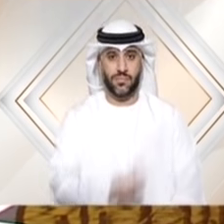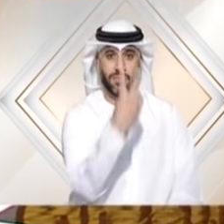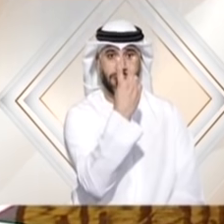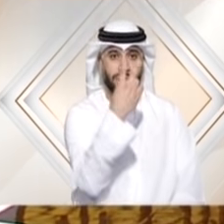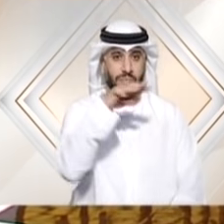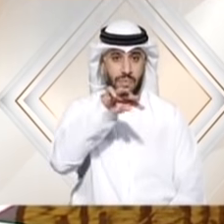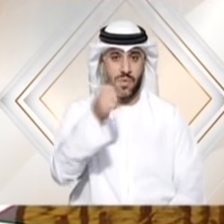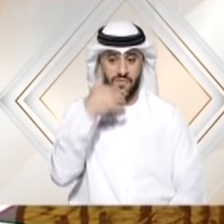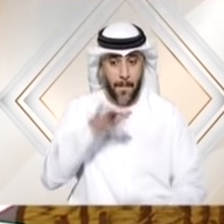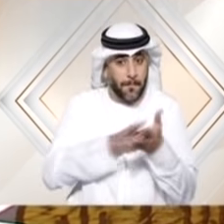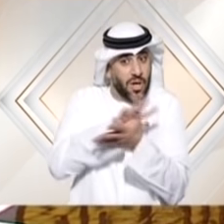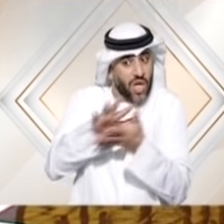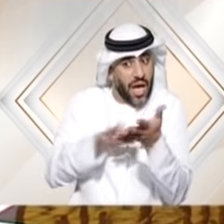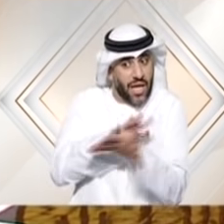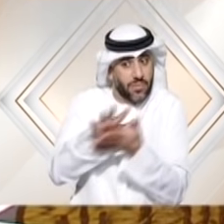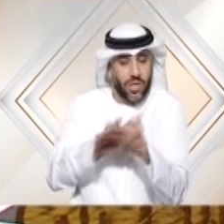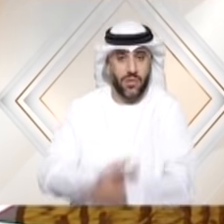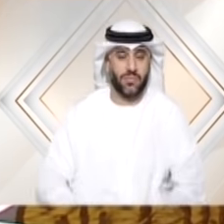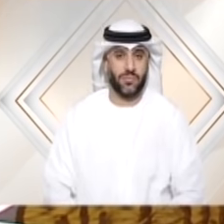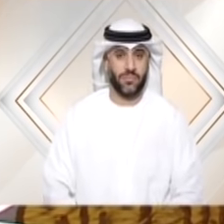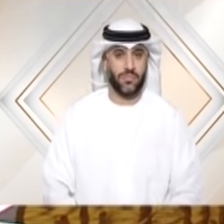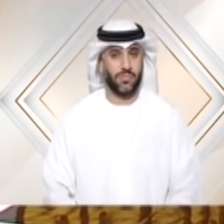لا لما بدت المشاكل وشغلك حرام بدت المشاكل